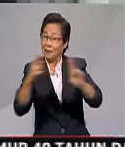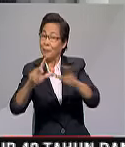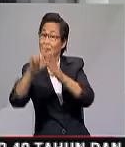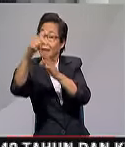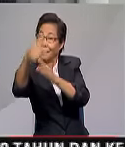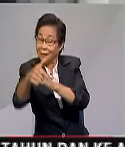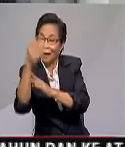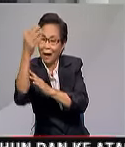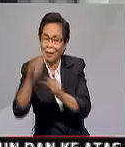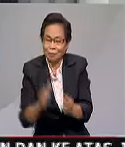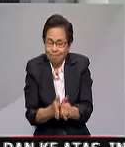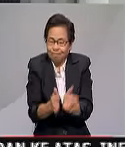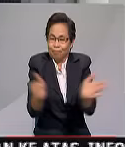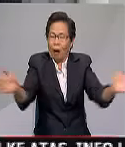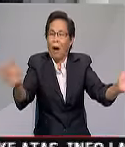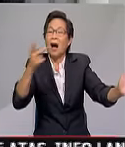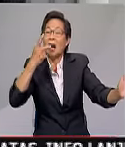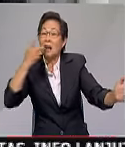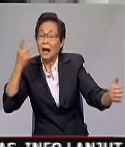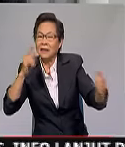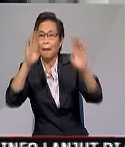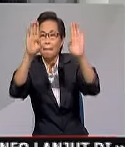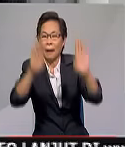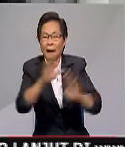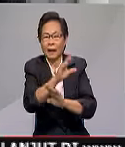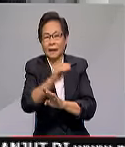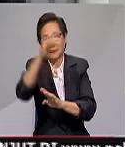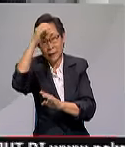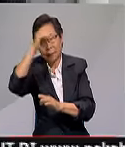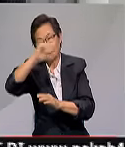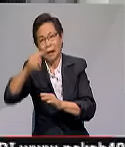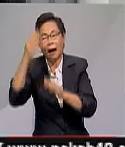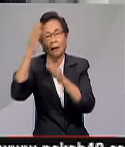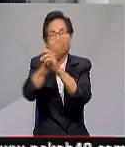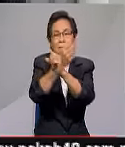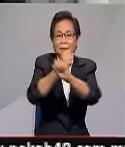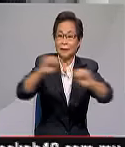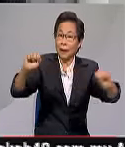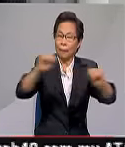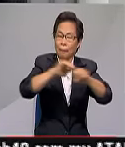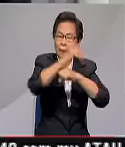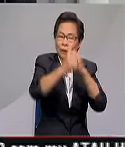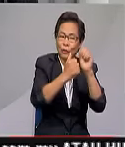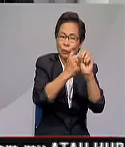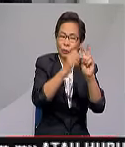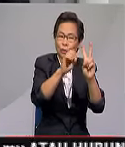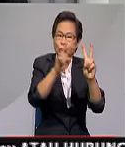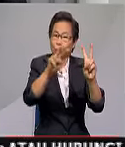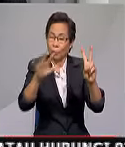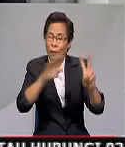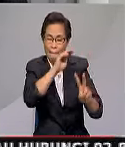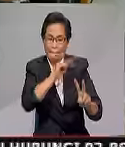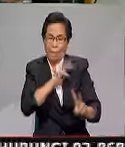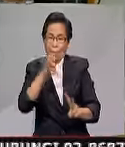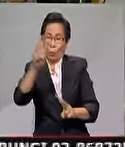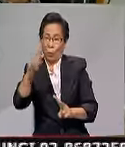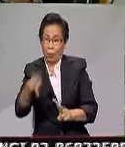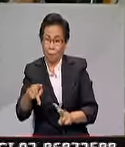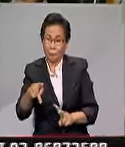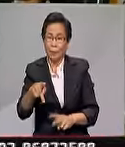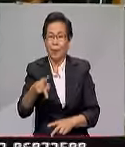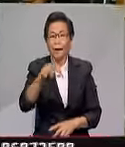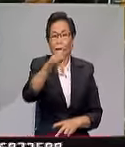akan dilebarkan ke Kajang, Bangi dan Cyberjaya bakal disiapkan pada 2025. Jelas Menteri Wilayah